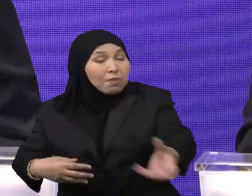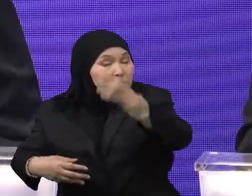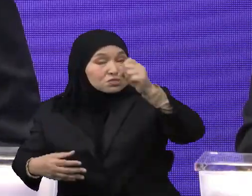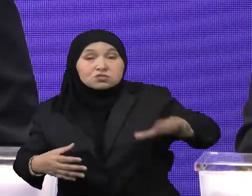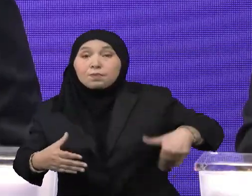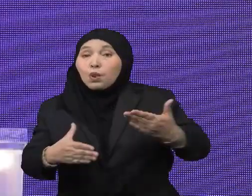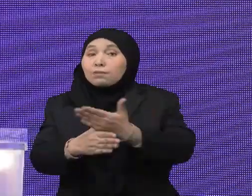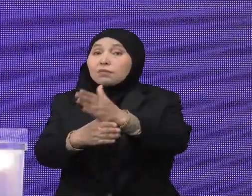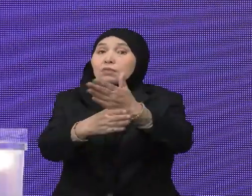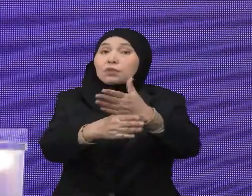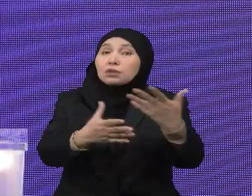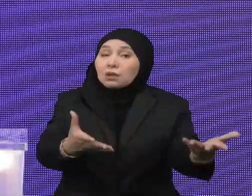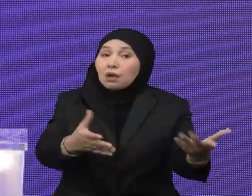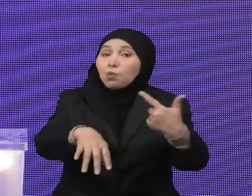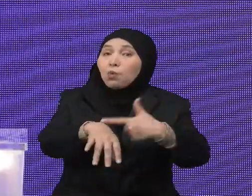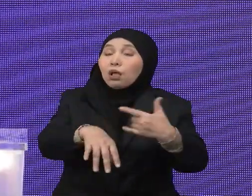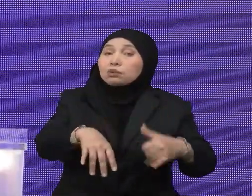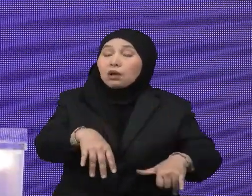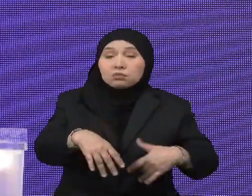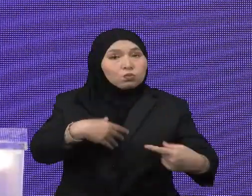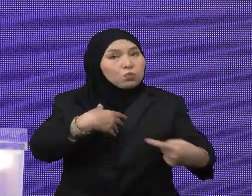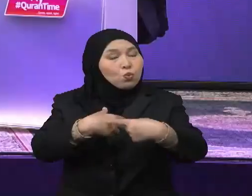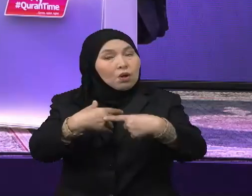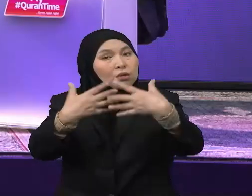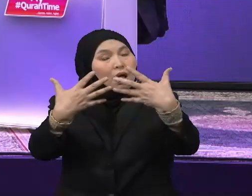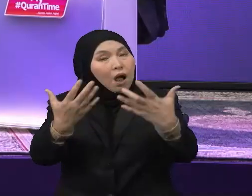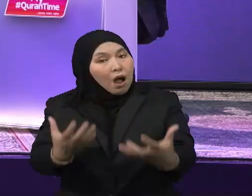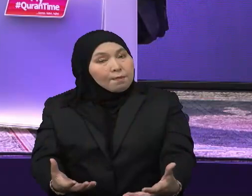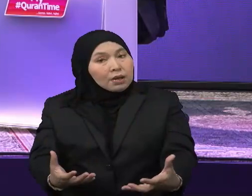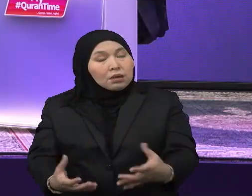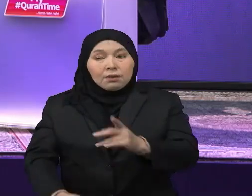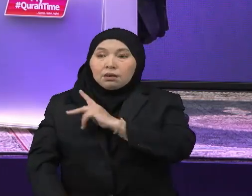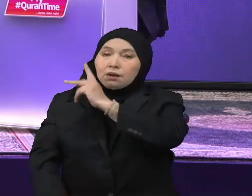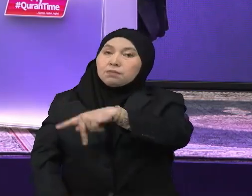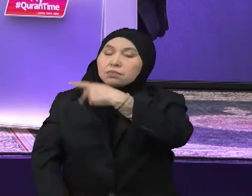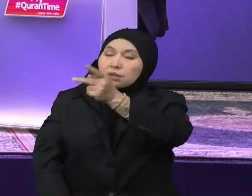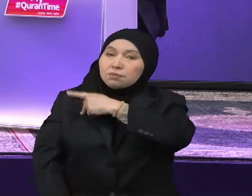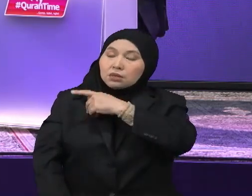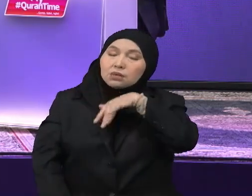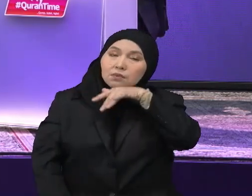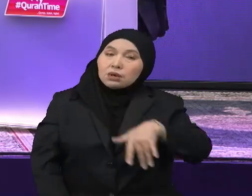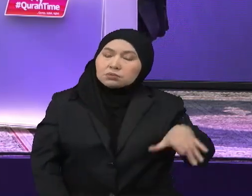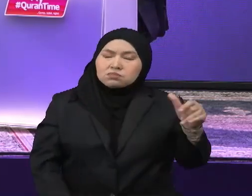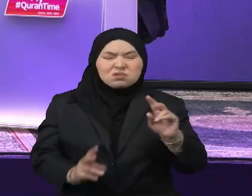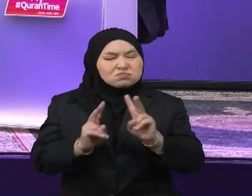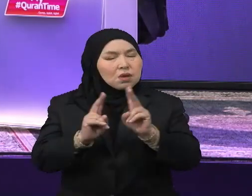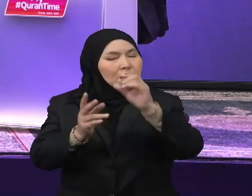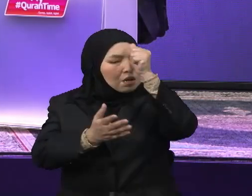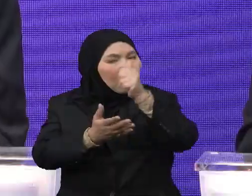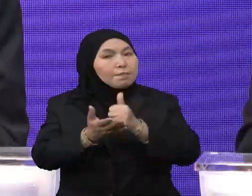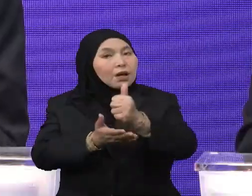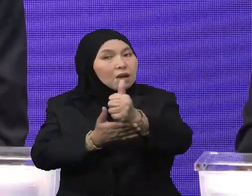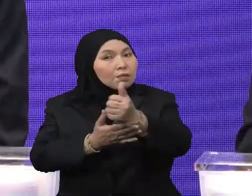pembahagiannya jadi ini satu tuduhan yang sangat berat kepada pribadi Nabi Shallallahu Alaihi Wasallam sebagai seorang yang amanah